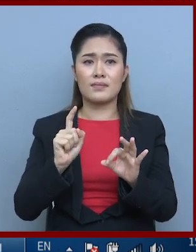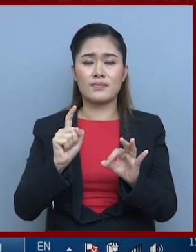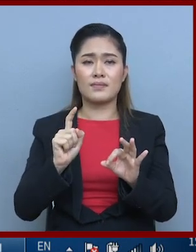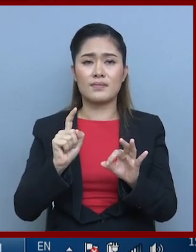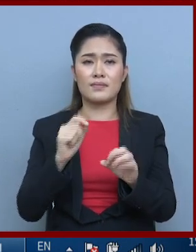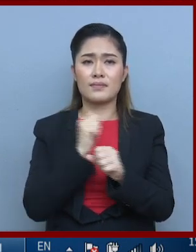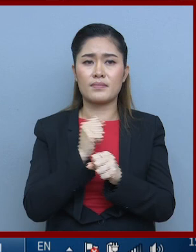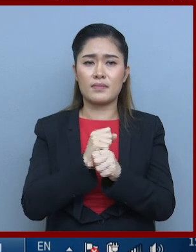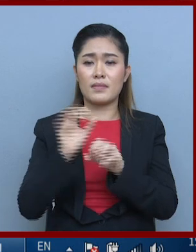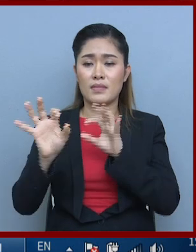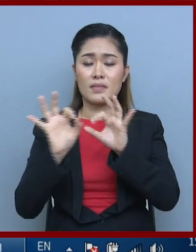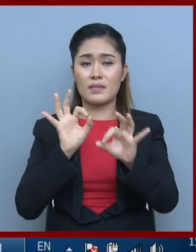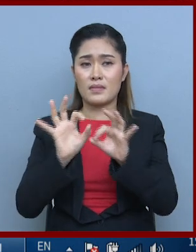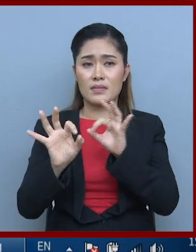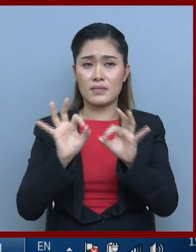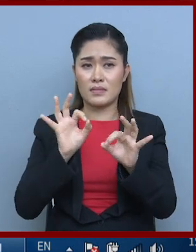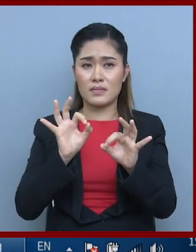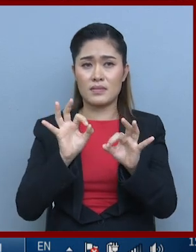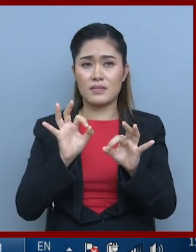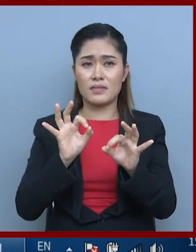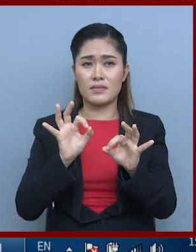รแล้วเราค่อยทำการเลือก